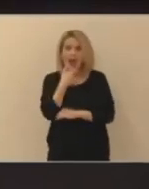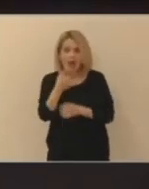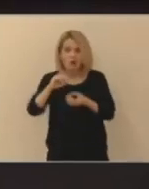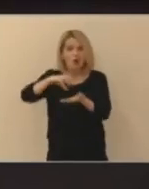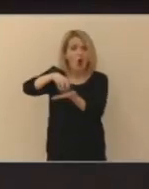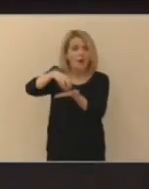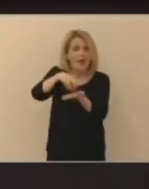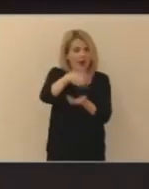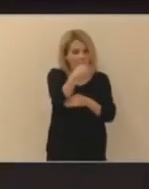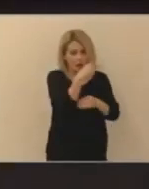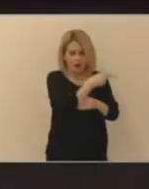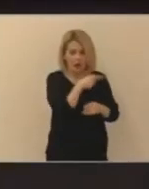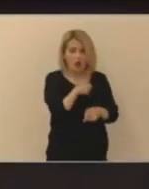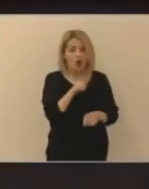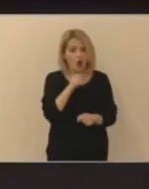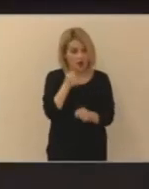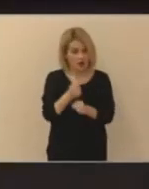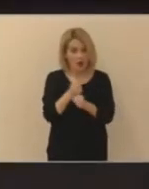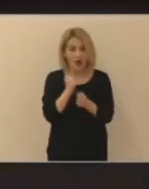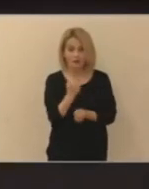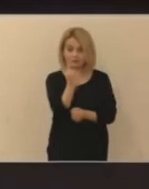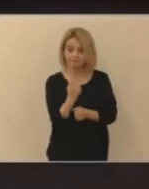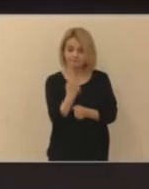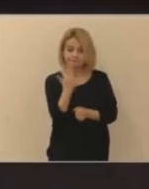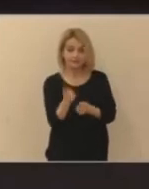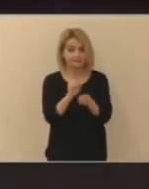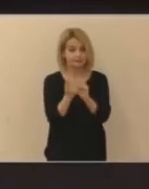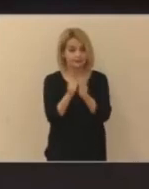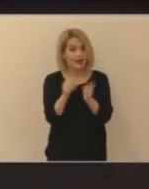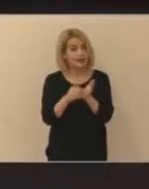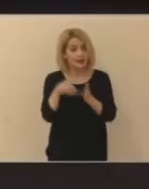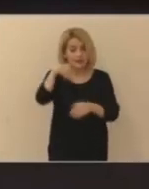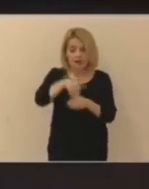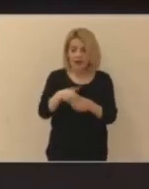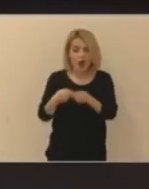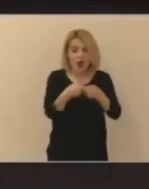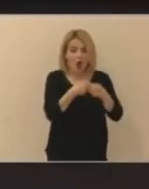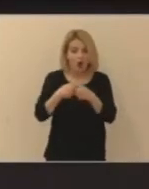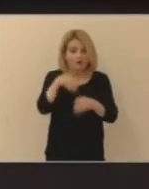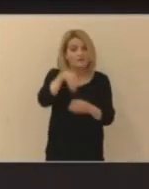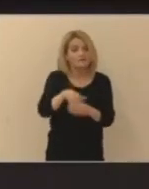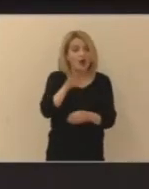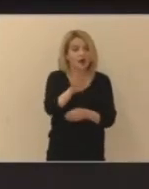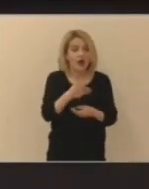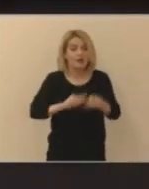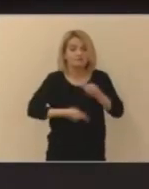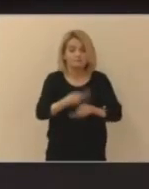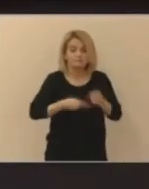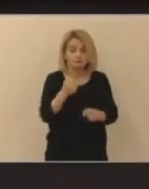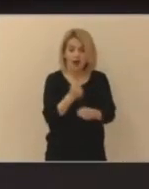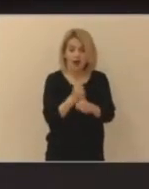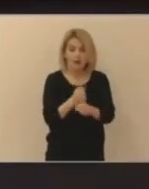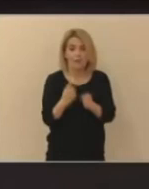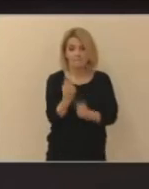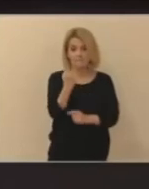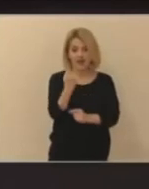држава, дека тие што работат на смени, треба да го организират нивниот работен процес во првата смена,